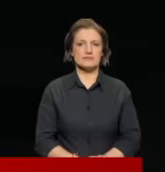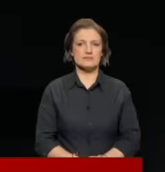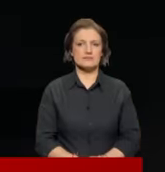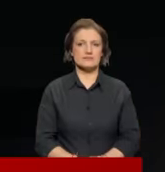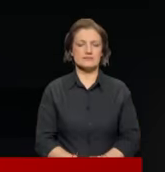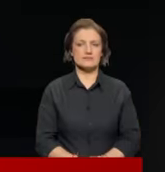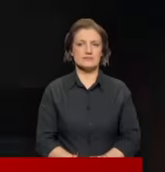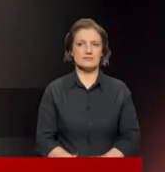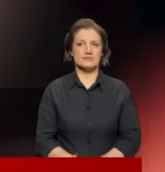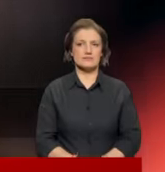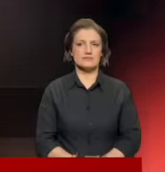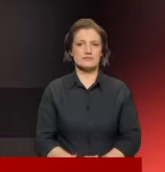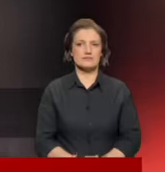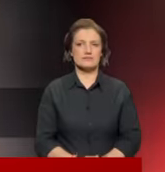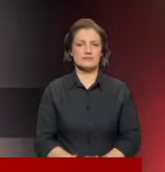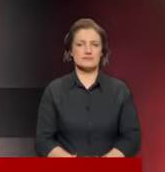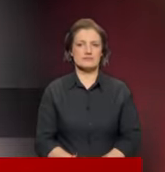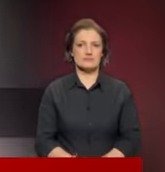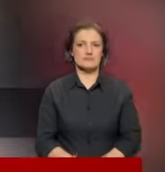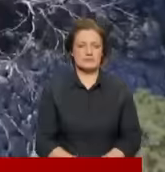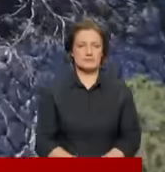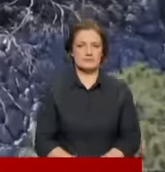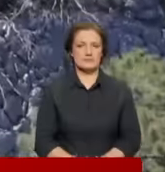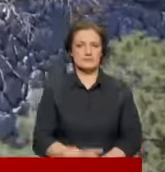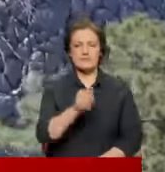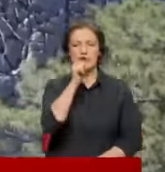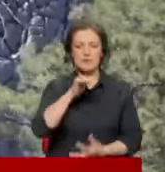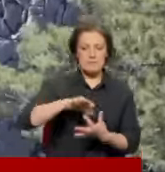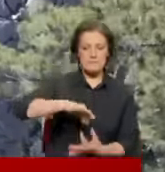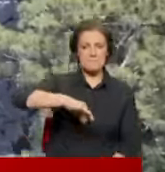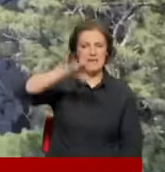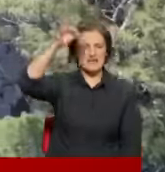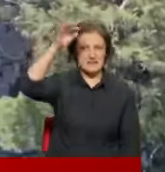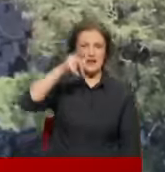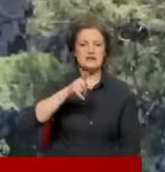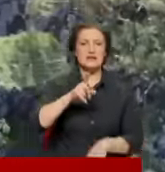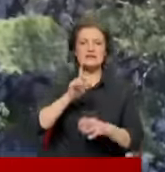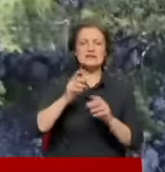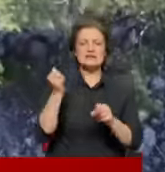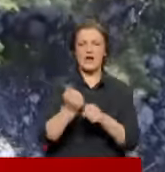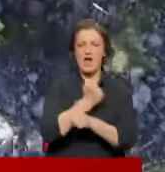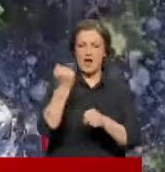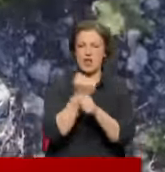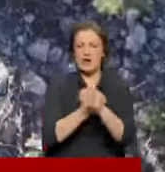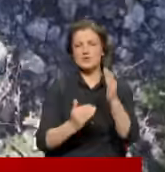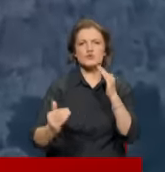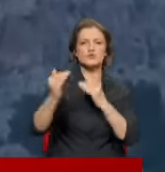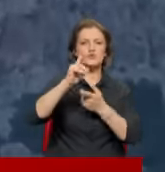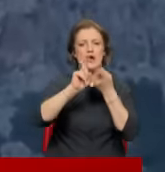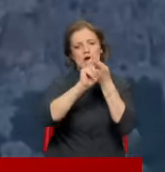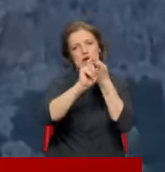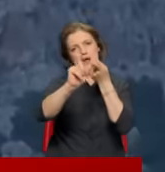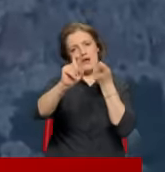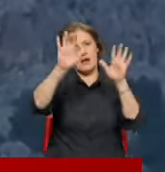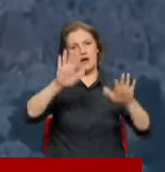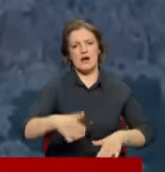Oğlum, Asil. Oğlum. 600 metre yükseklikte Sarp kayaların üzerinde havada asılı